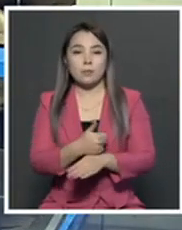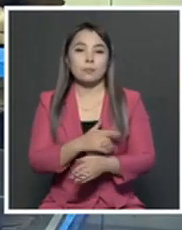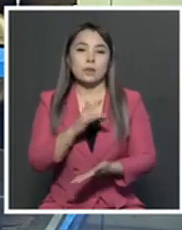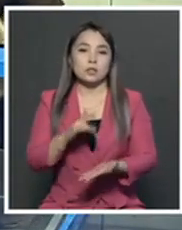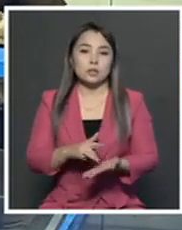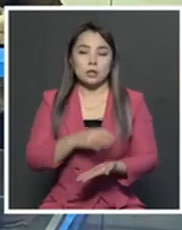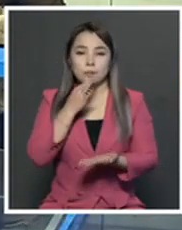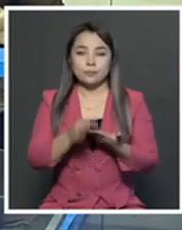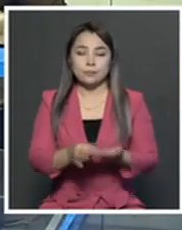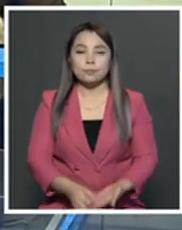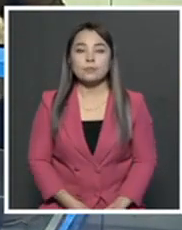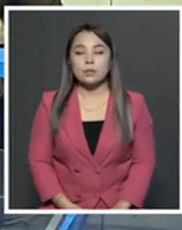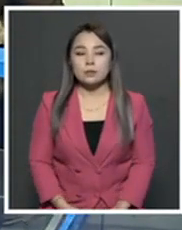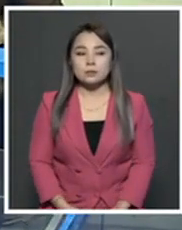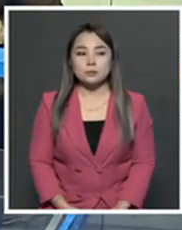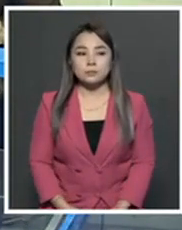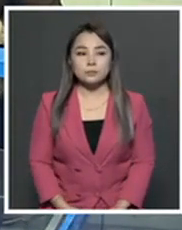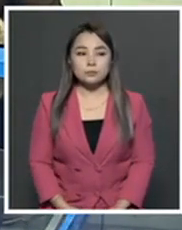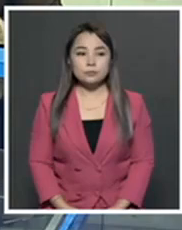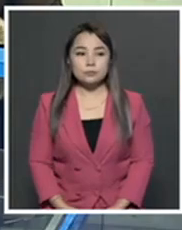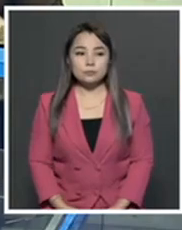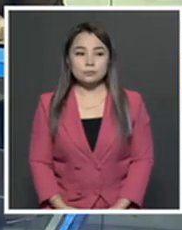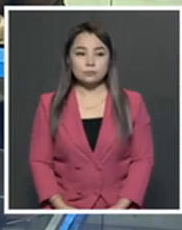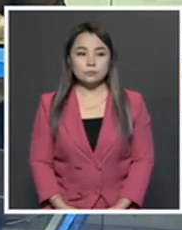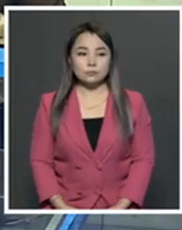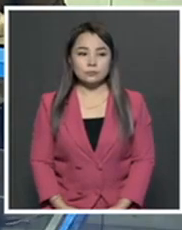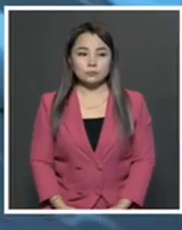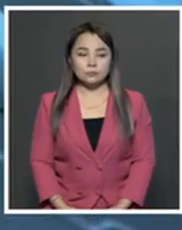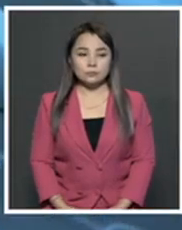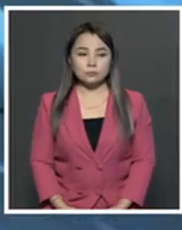бар ақпарат әзірге осы. Саламат, сөз кезегі өзіңде. Рахмет, Раушан.